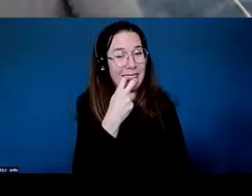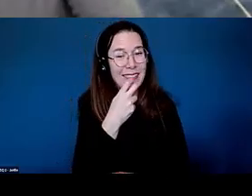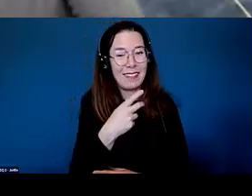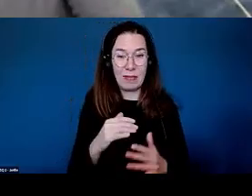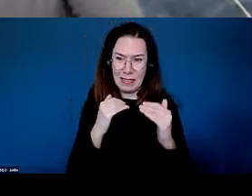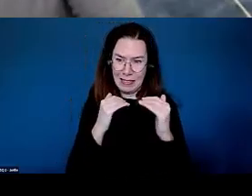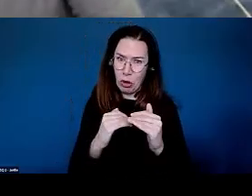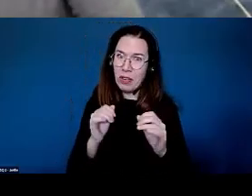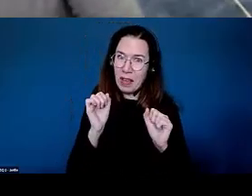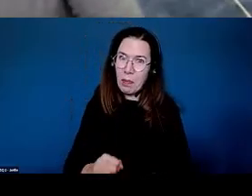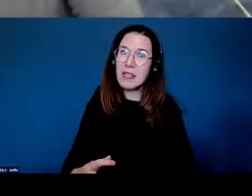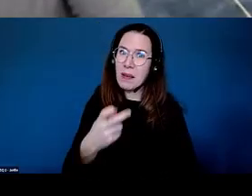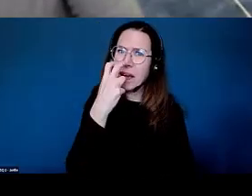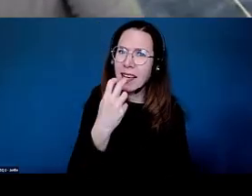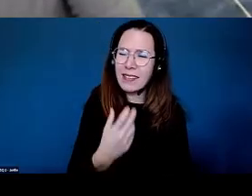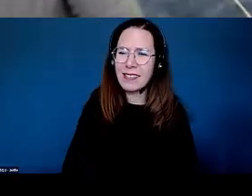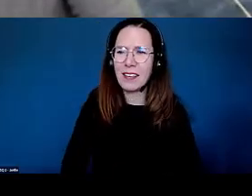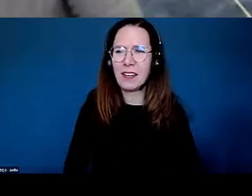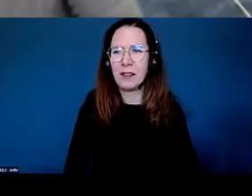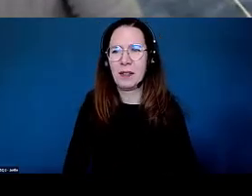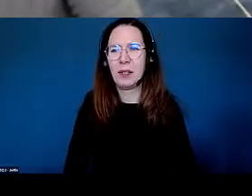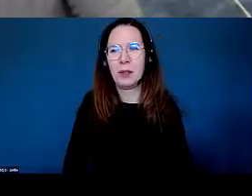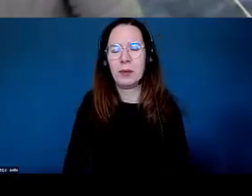ça que la sécurité voulait dire.